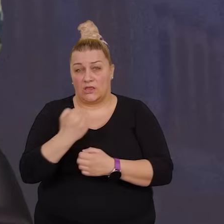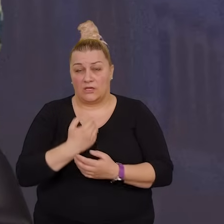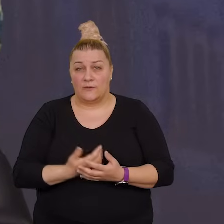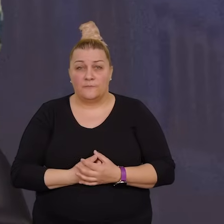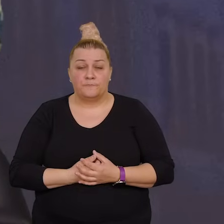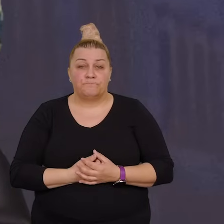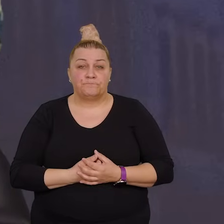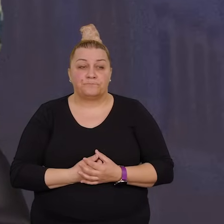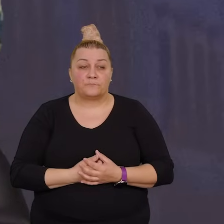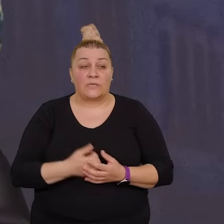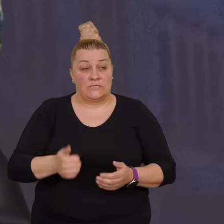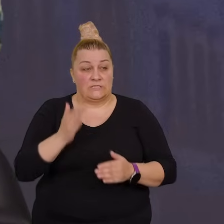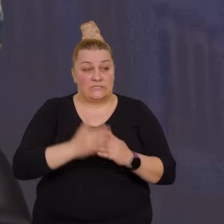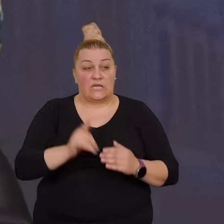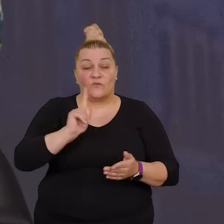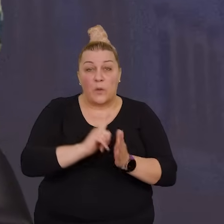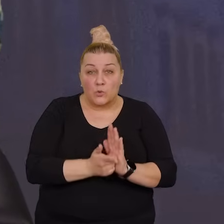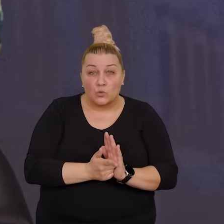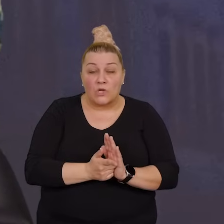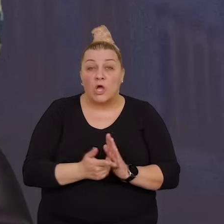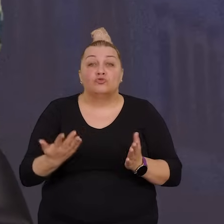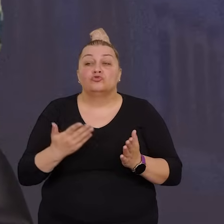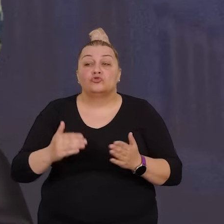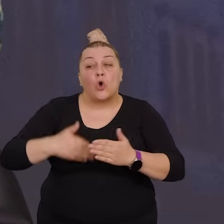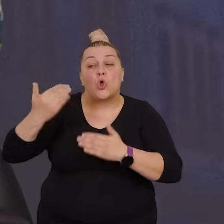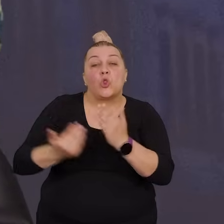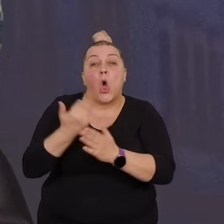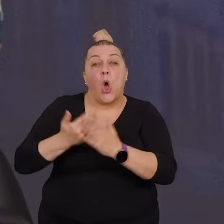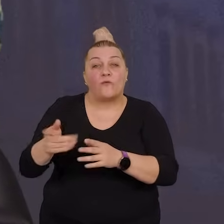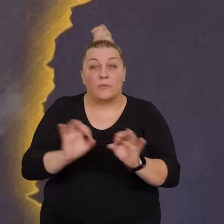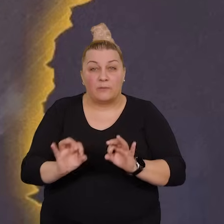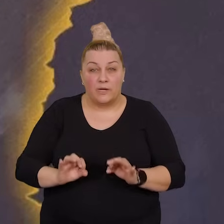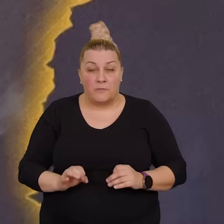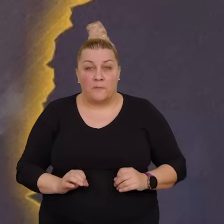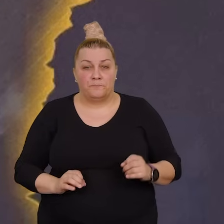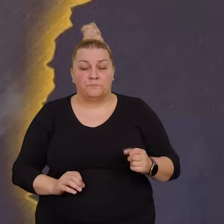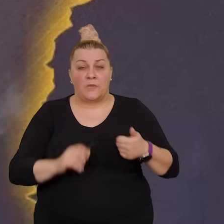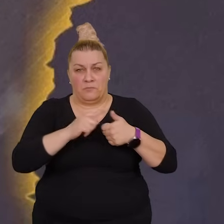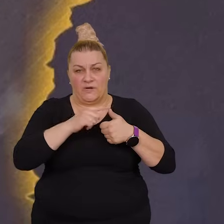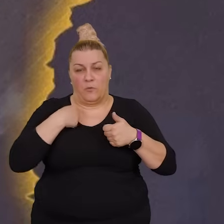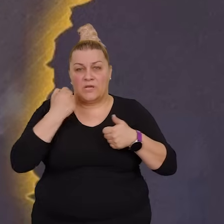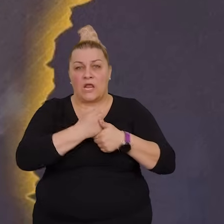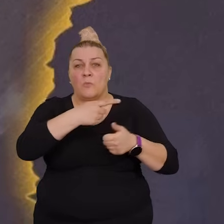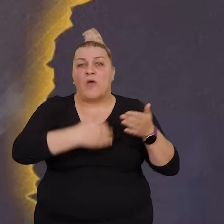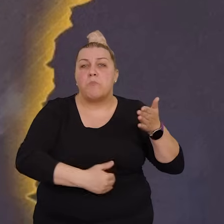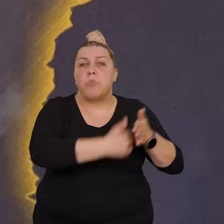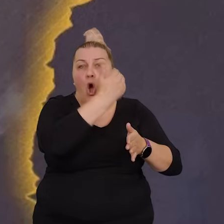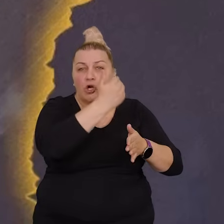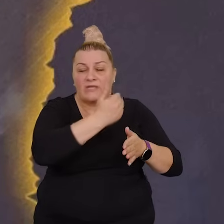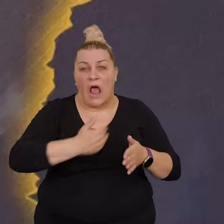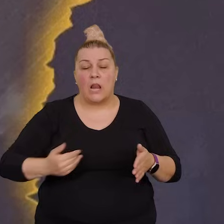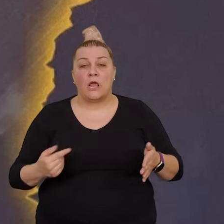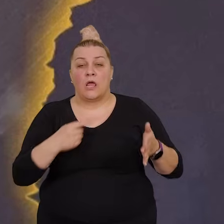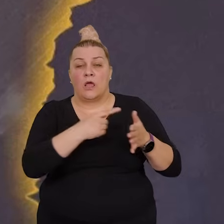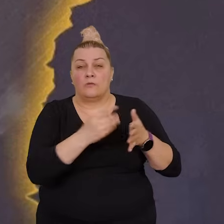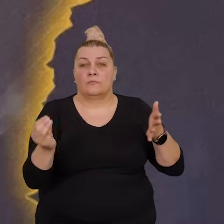Da nam ne pobjegne posljednje 2 minute, što se novo sprema? Ima nekoliko stvari. Prvo, radimo sad na portalu Nije oprostiti ni zaboraviti. Znači,